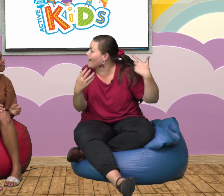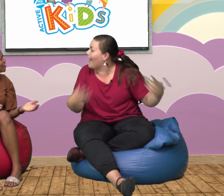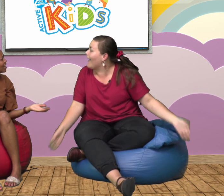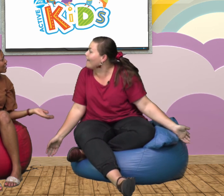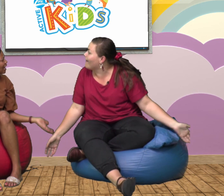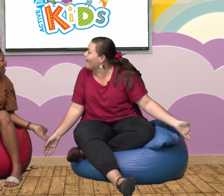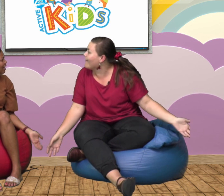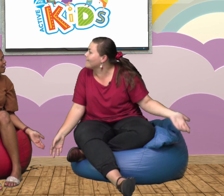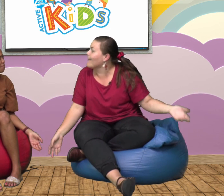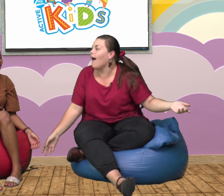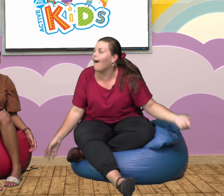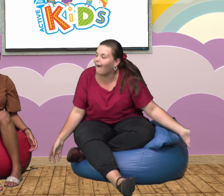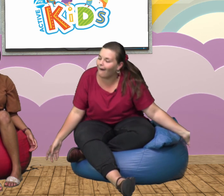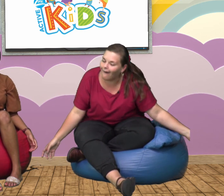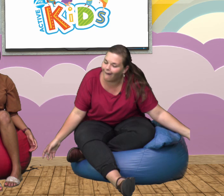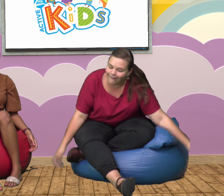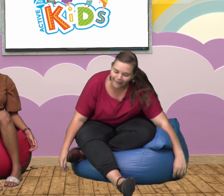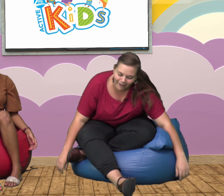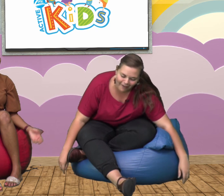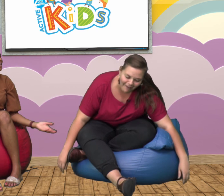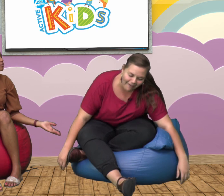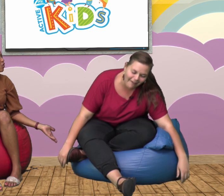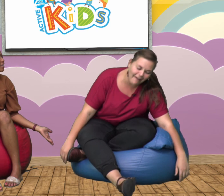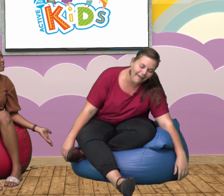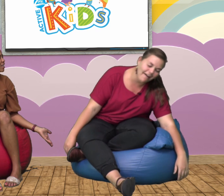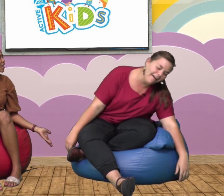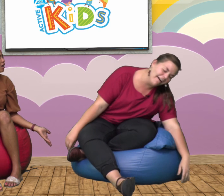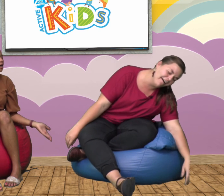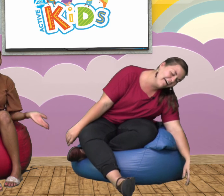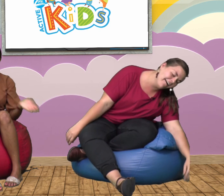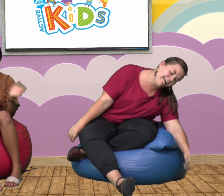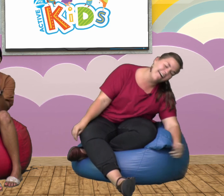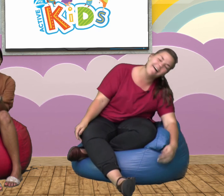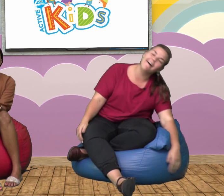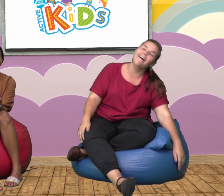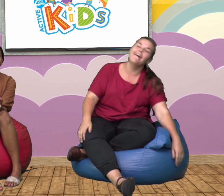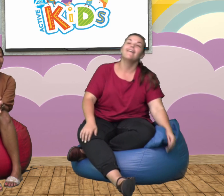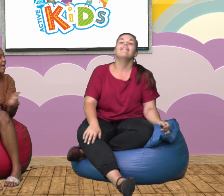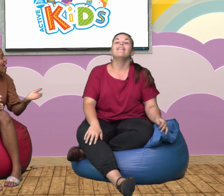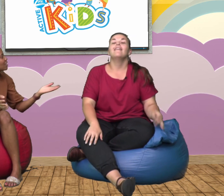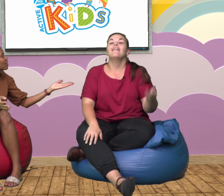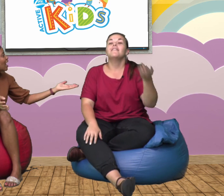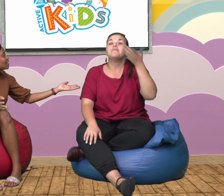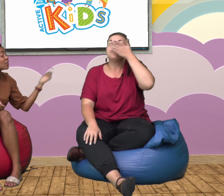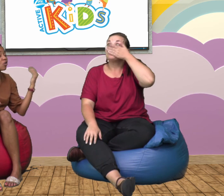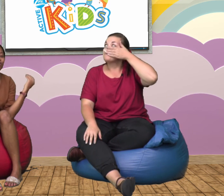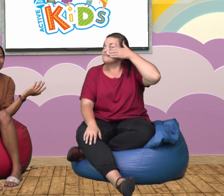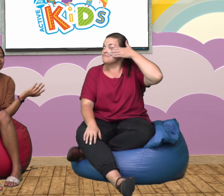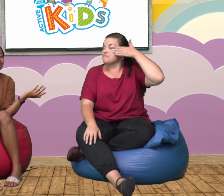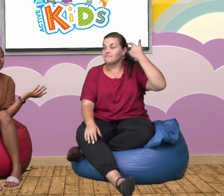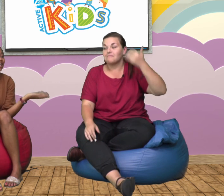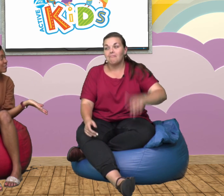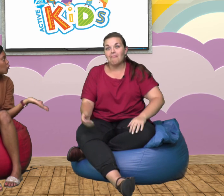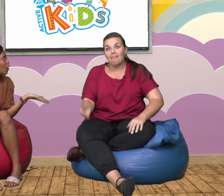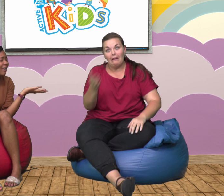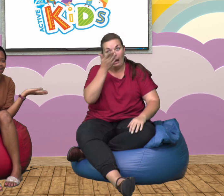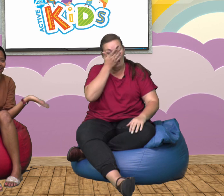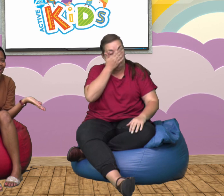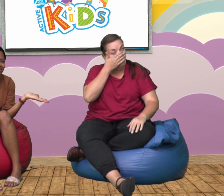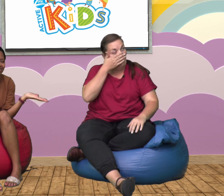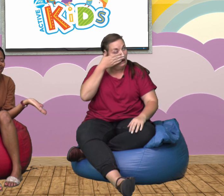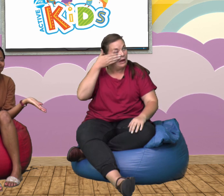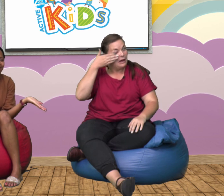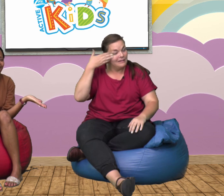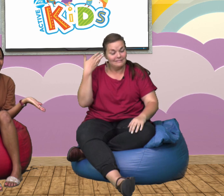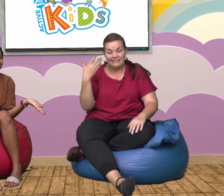was so klaar gemaak. En ek het nog gedink, sien jy, ek het ook nie agtergekom dat die Gritries nog al